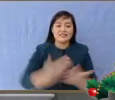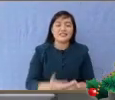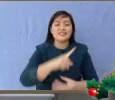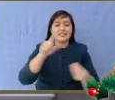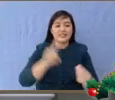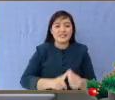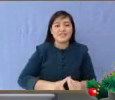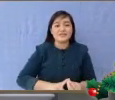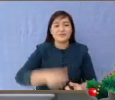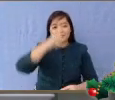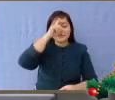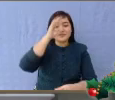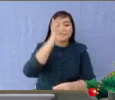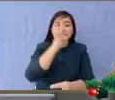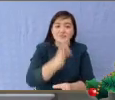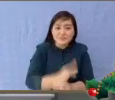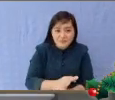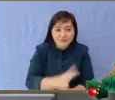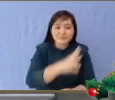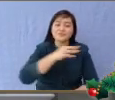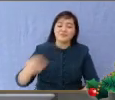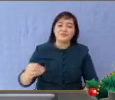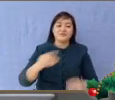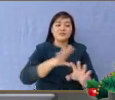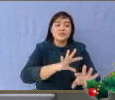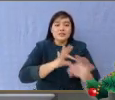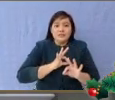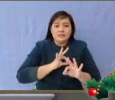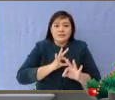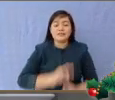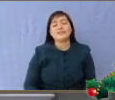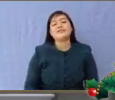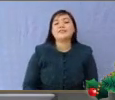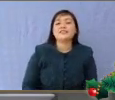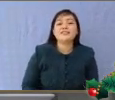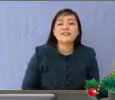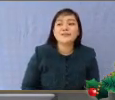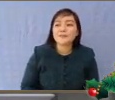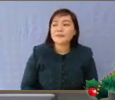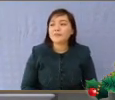mayroong naidagdag at salamat sa Panginoon. Talagang it's a,